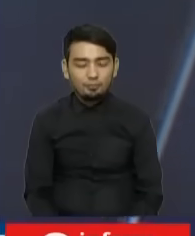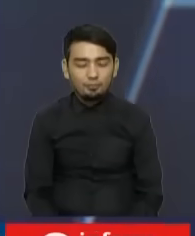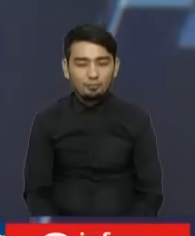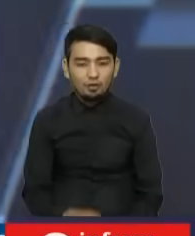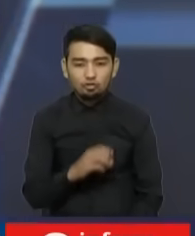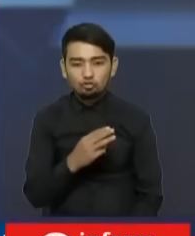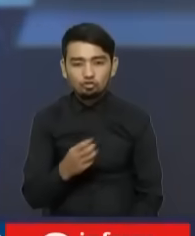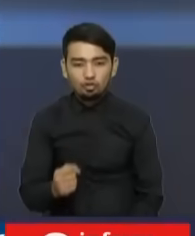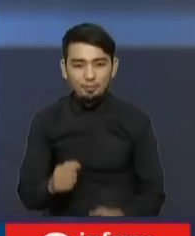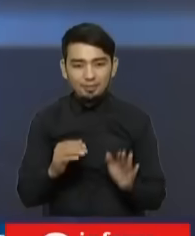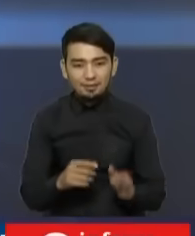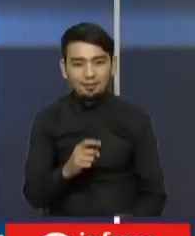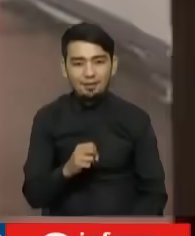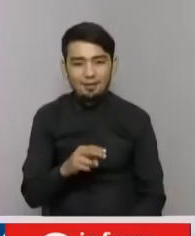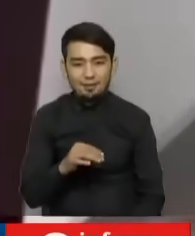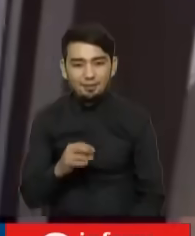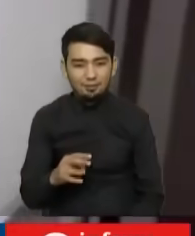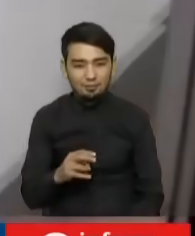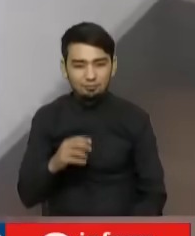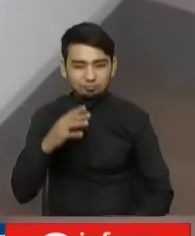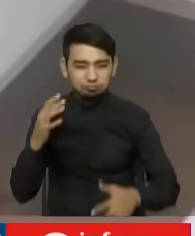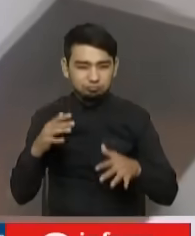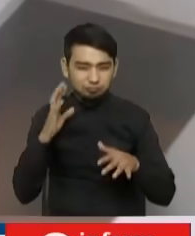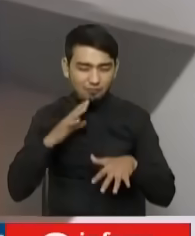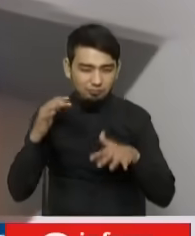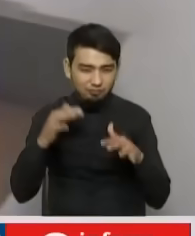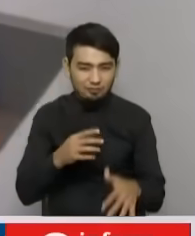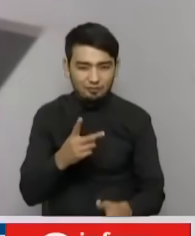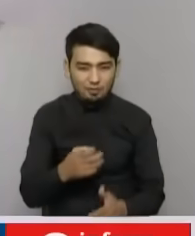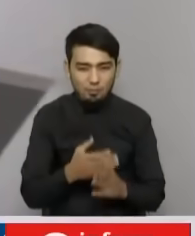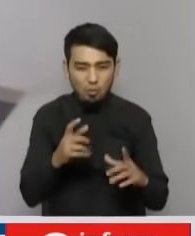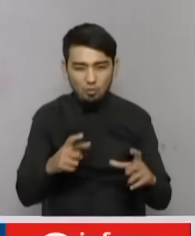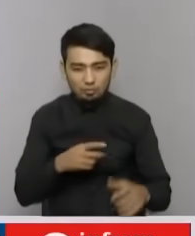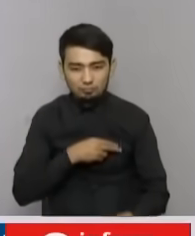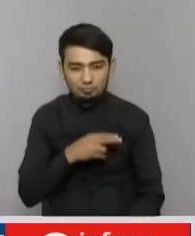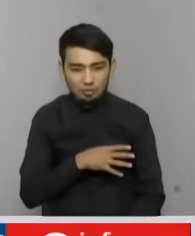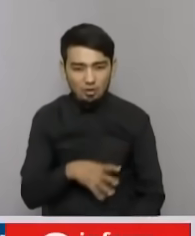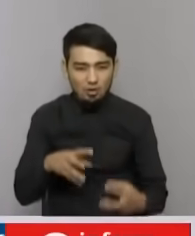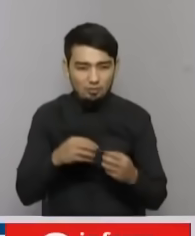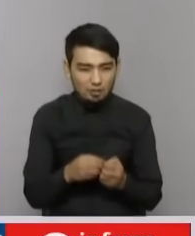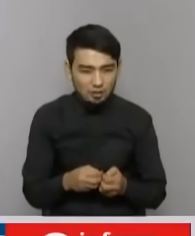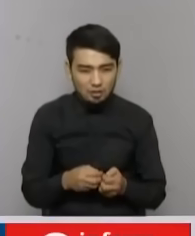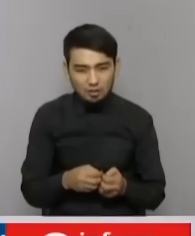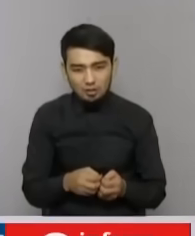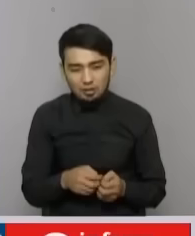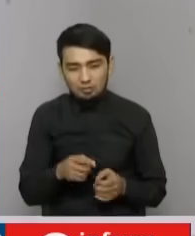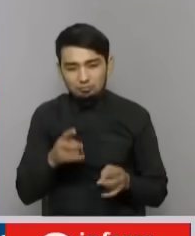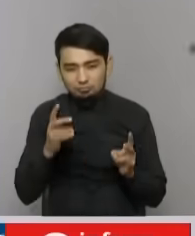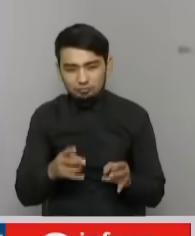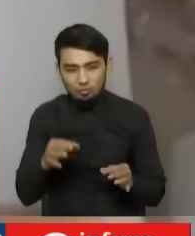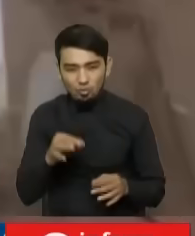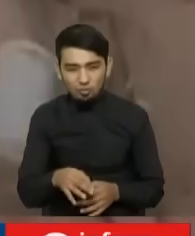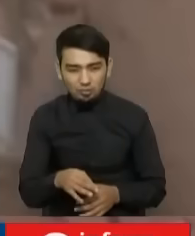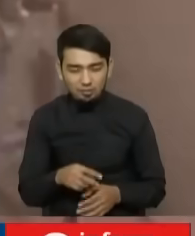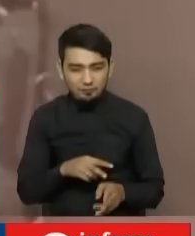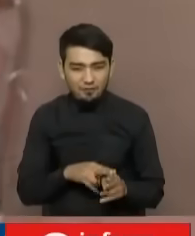Ақштағы Хелен дауылының салдарынан опат болғандар саны 200 адамнан асты. Қаза тапқандардың басым бөлігі апат кесірінен айтарлықтай